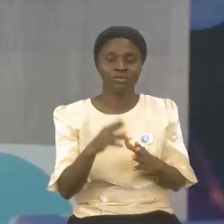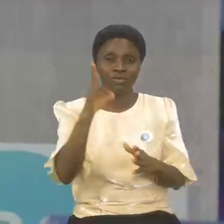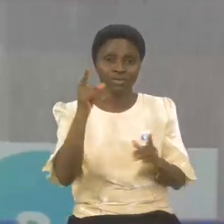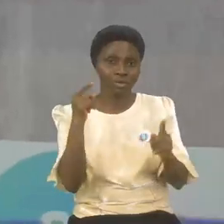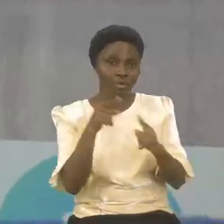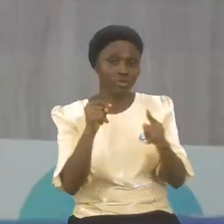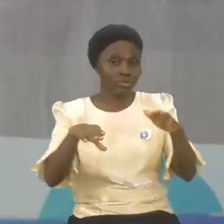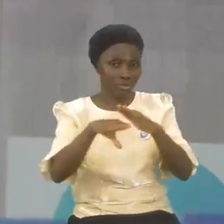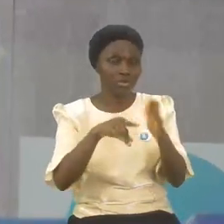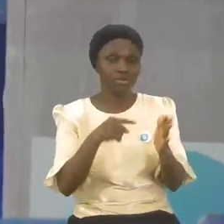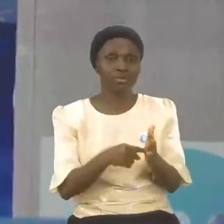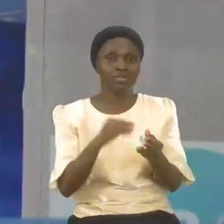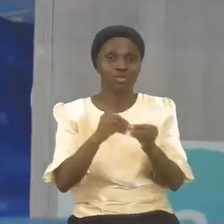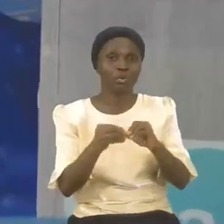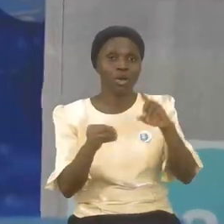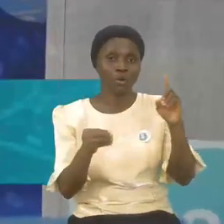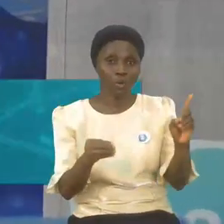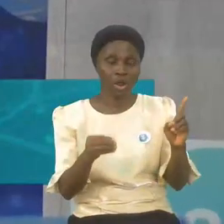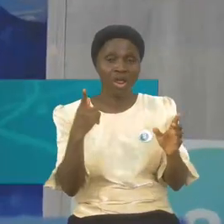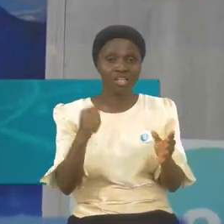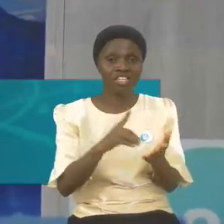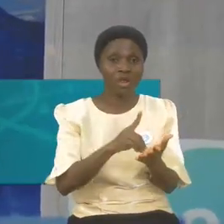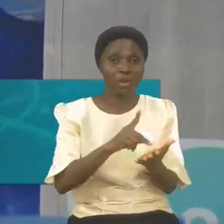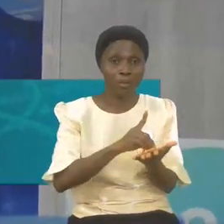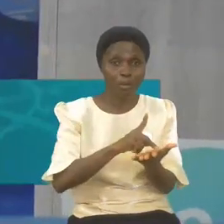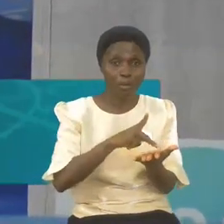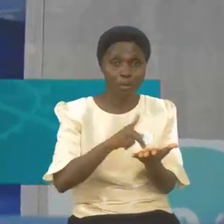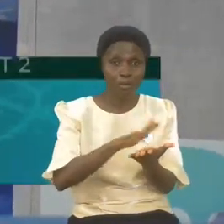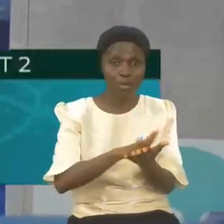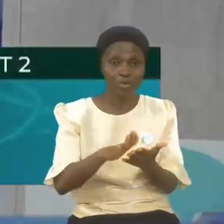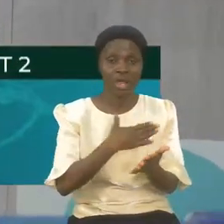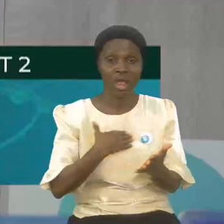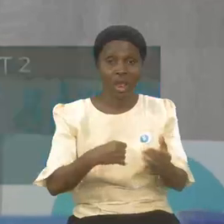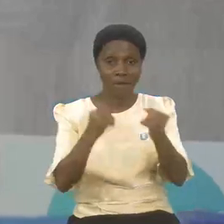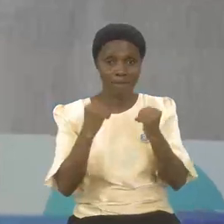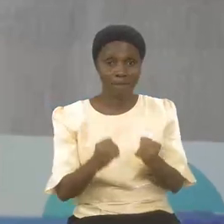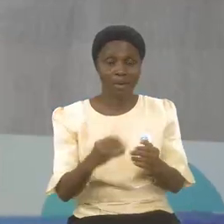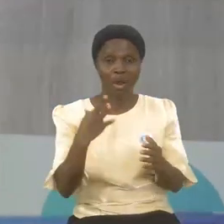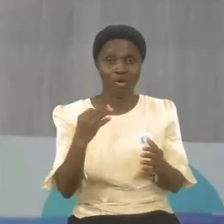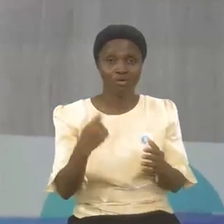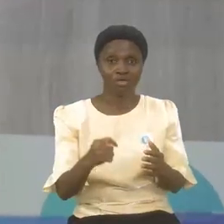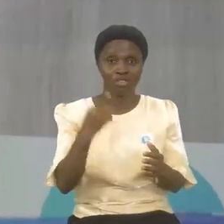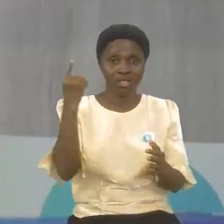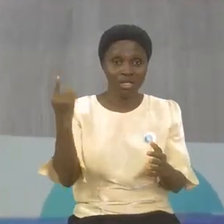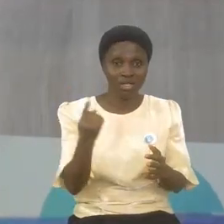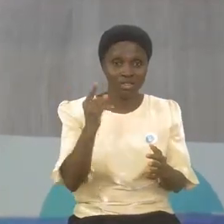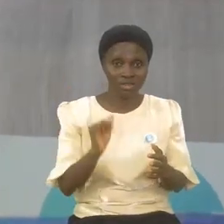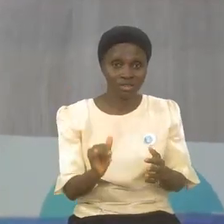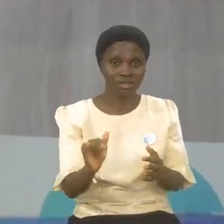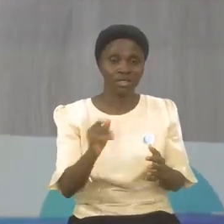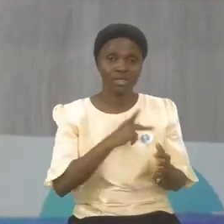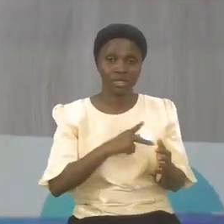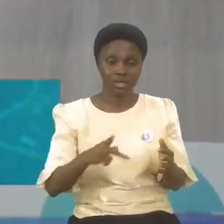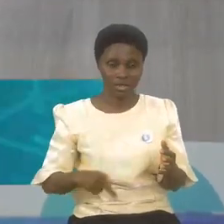vrai Dieu renvoie trois sous thèmes ici numéro 1 la priorité et la puissance du Roi